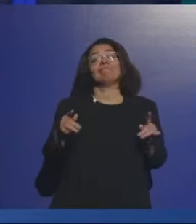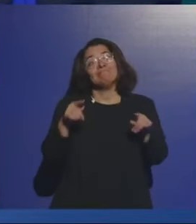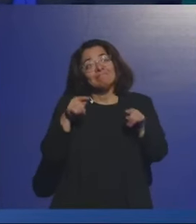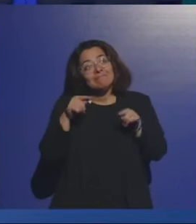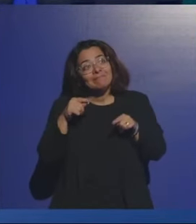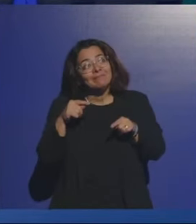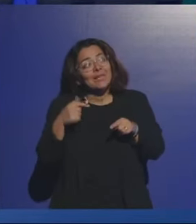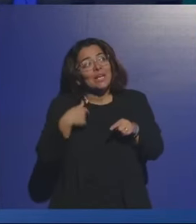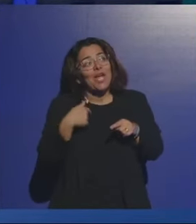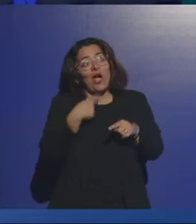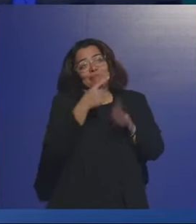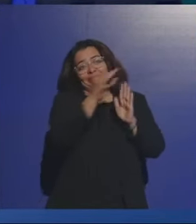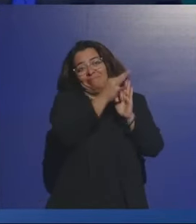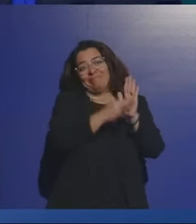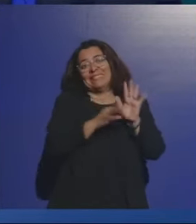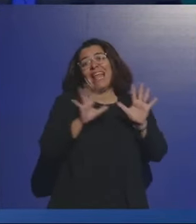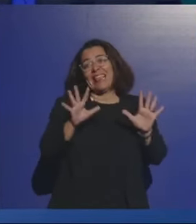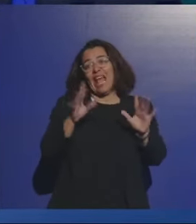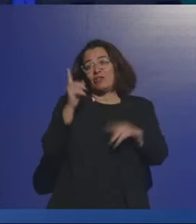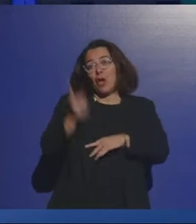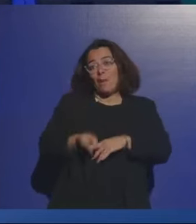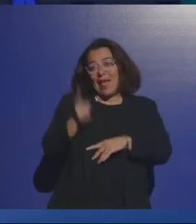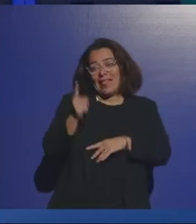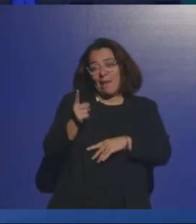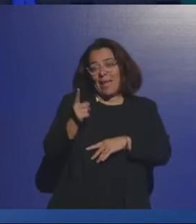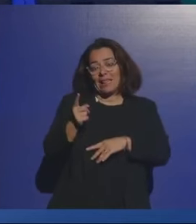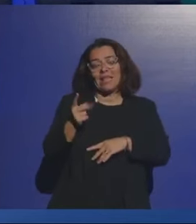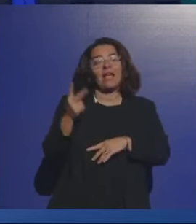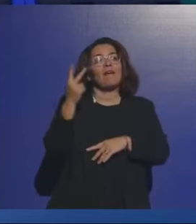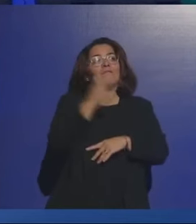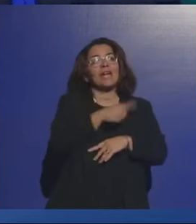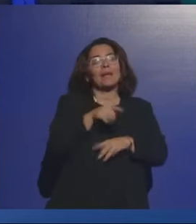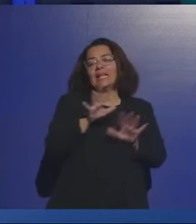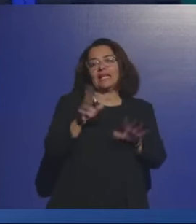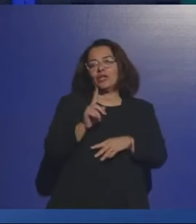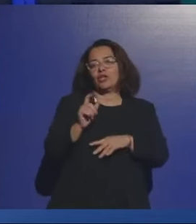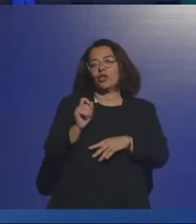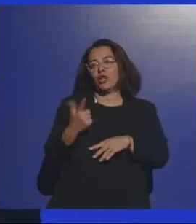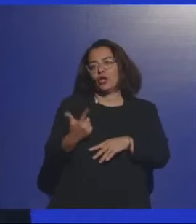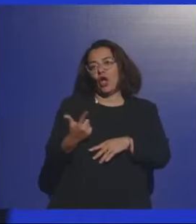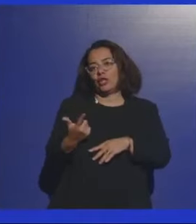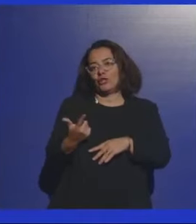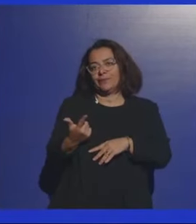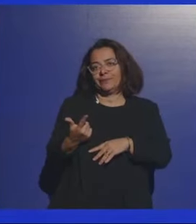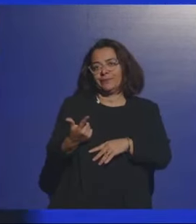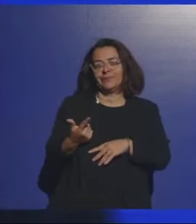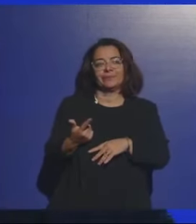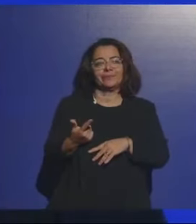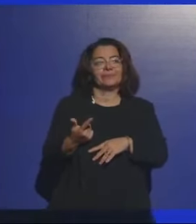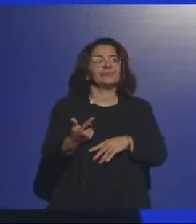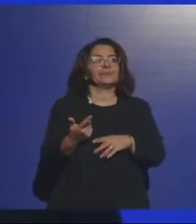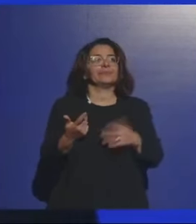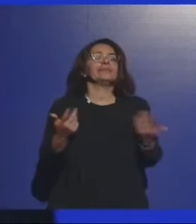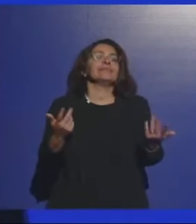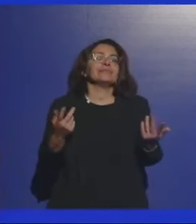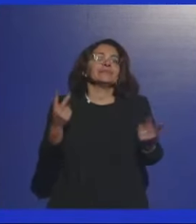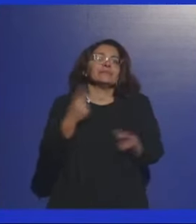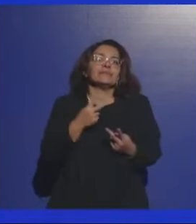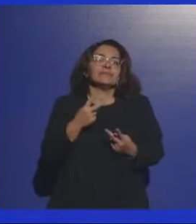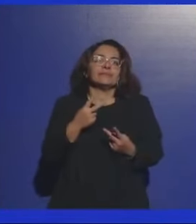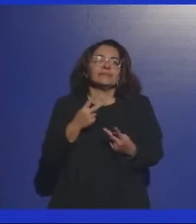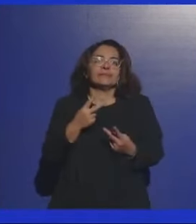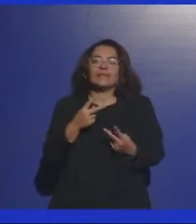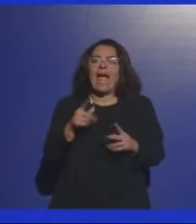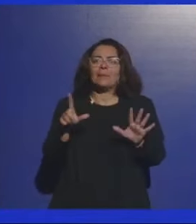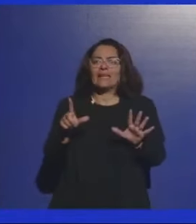i miei dieci comandamenti in realtà è un epalogo un epalogo che che non è un tipo